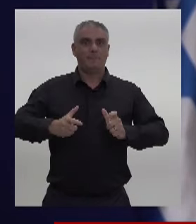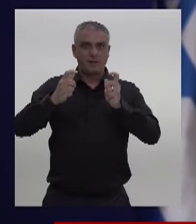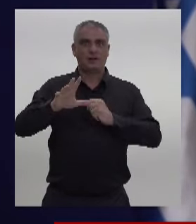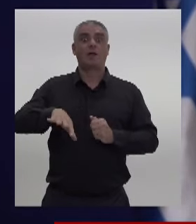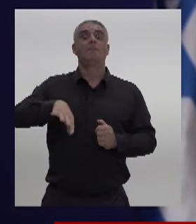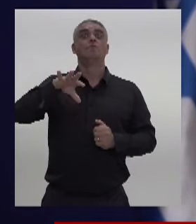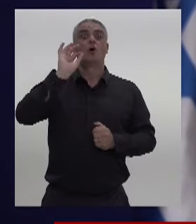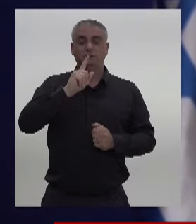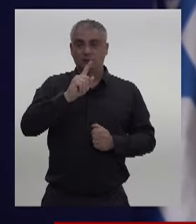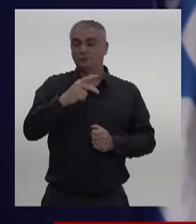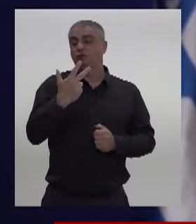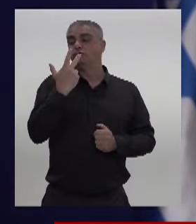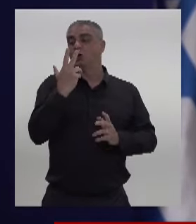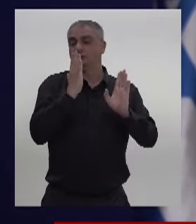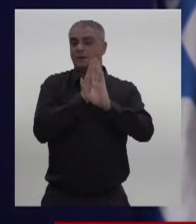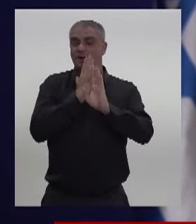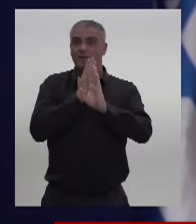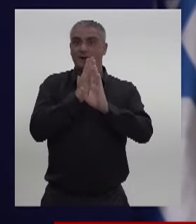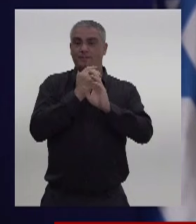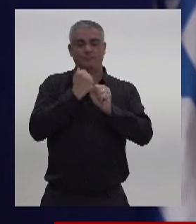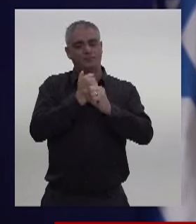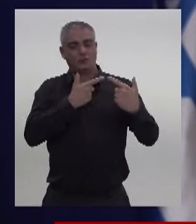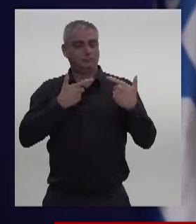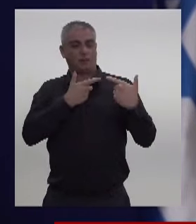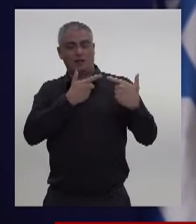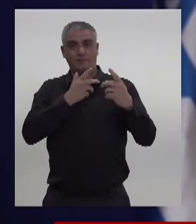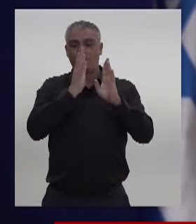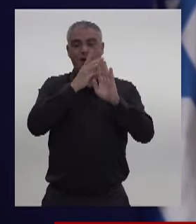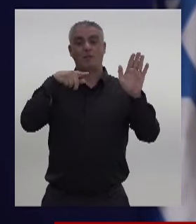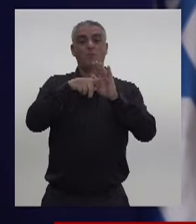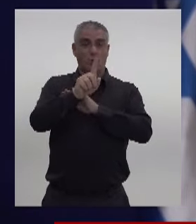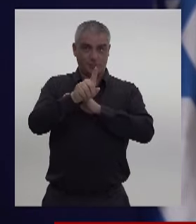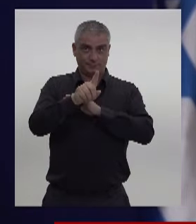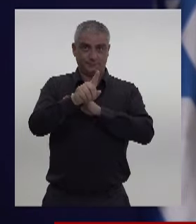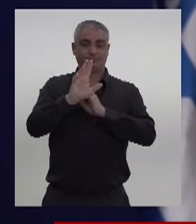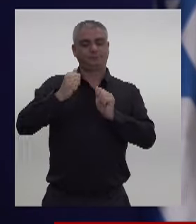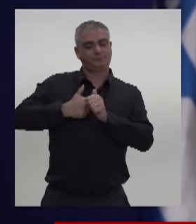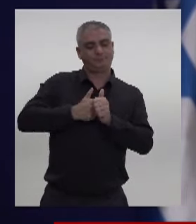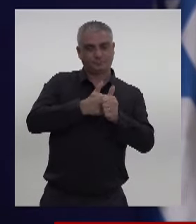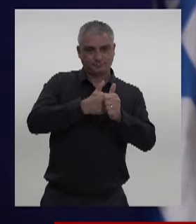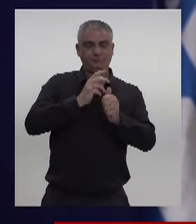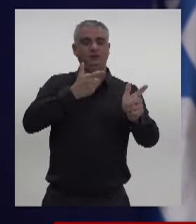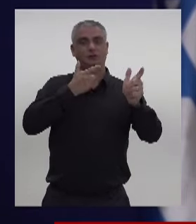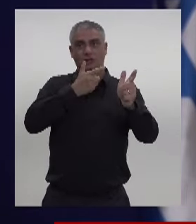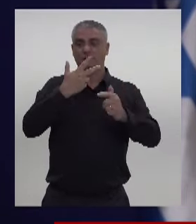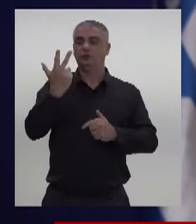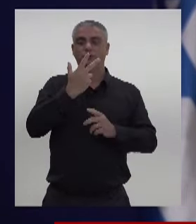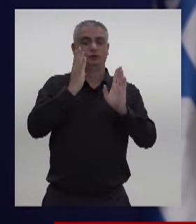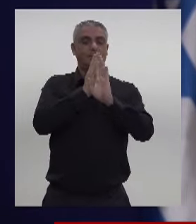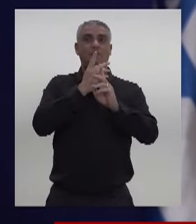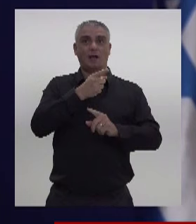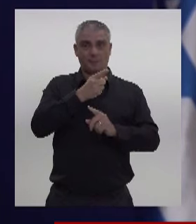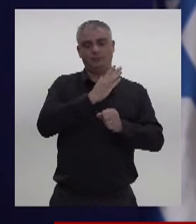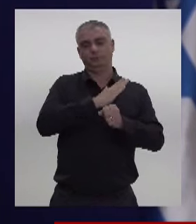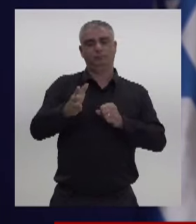מגלה שלושה מחבלים מנהלת לחימה מחבלים בורחים יש מרדף יש ירי שלושת המחבלים